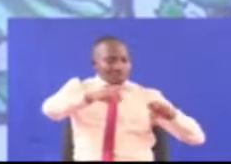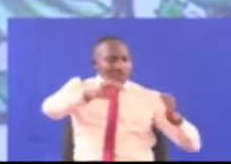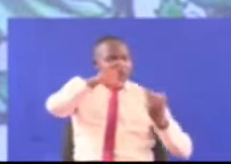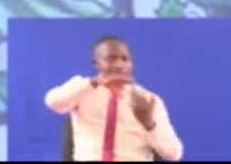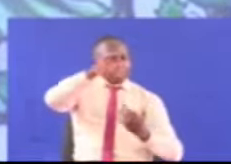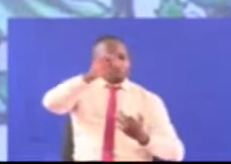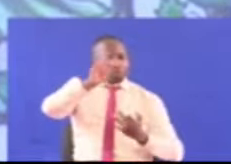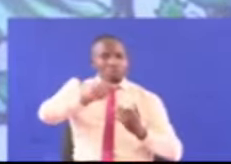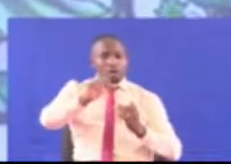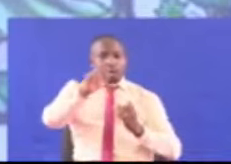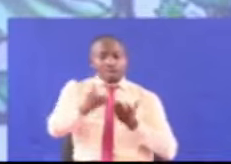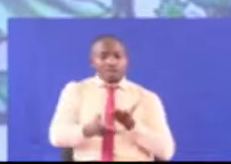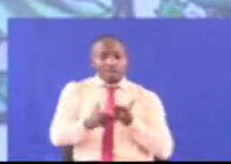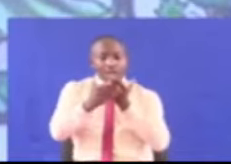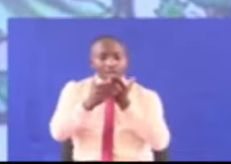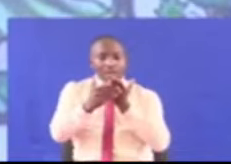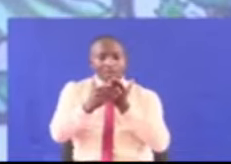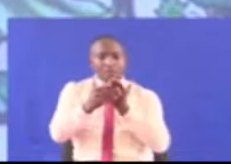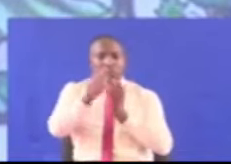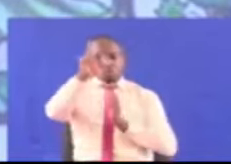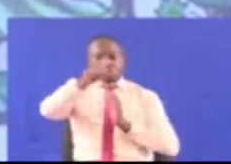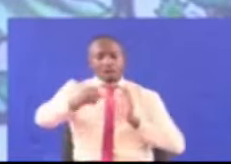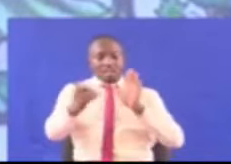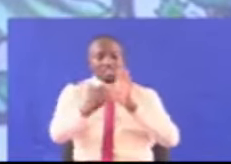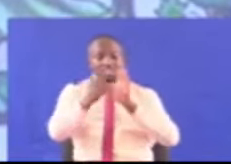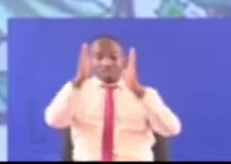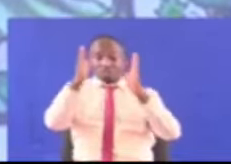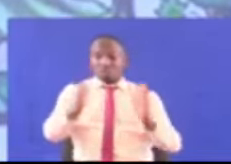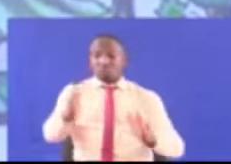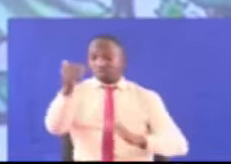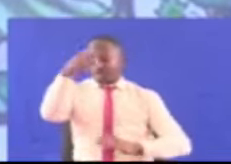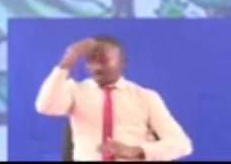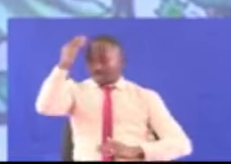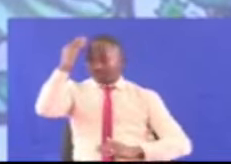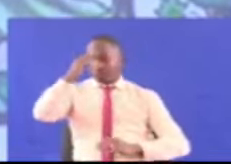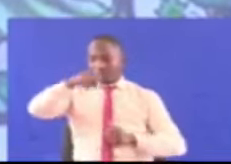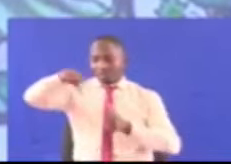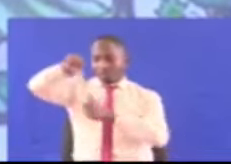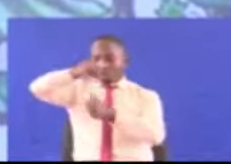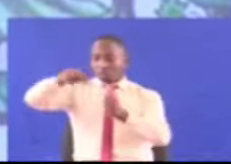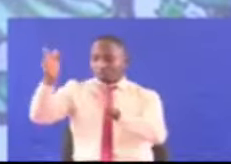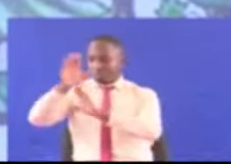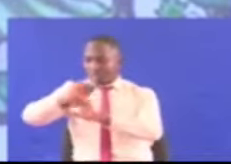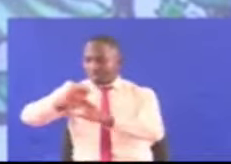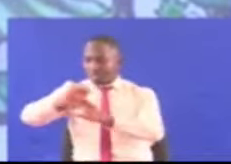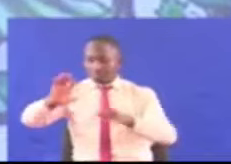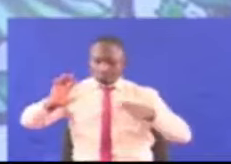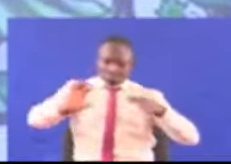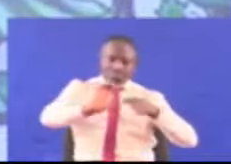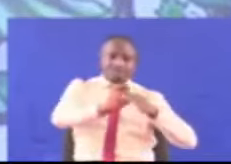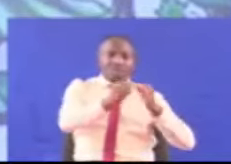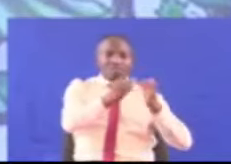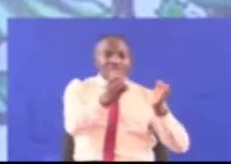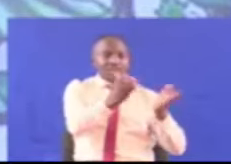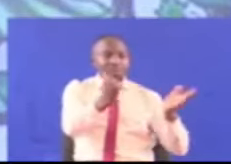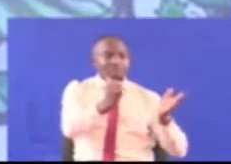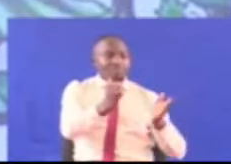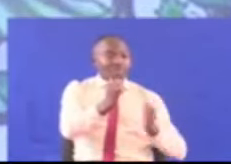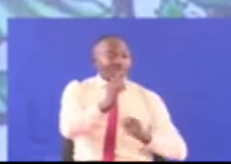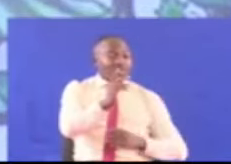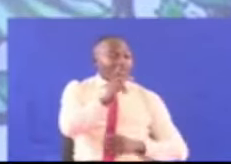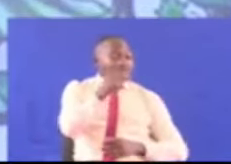naibu mwanasheria mkuu wa serikali. Kwa hivyo ile fellowship ikaisha, lakini JK